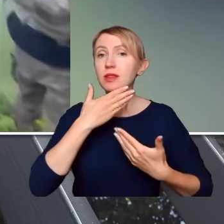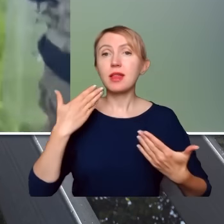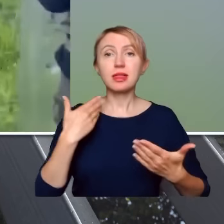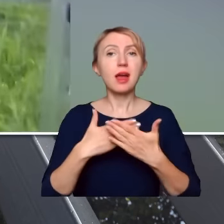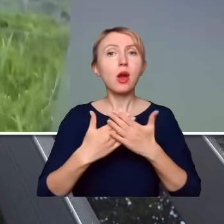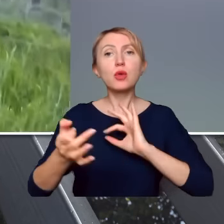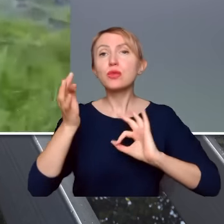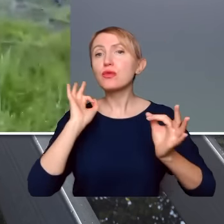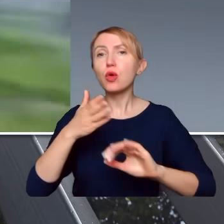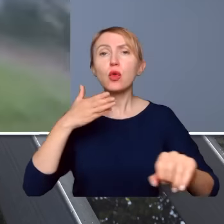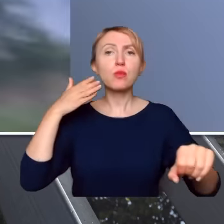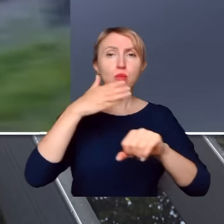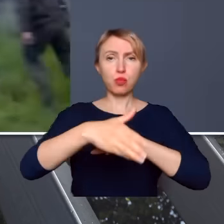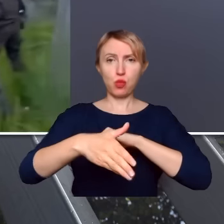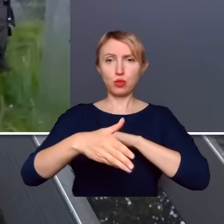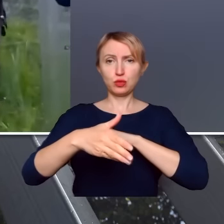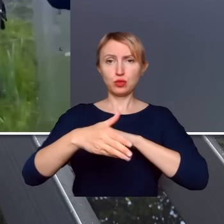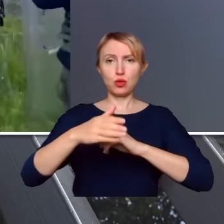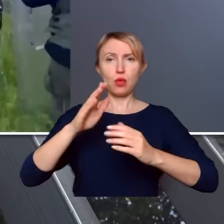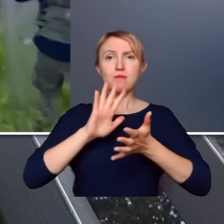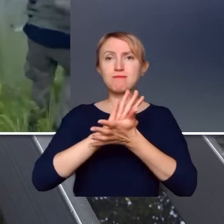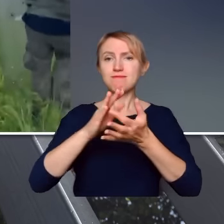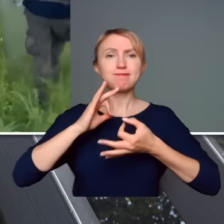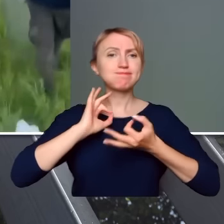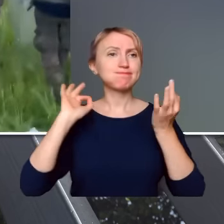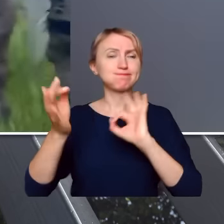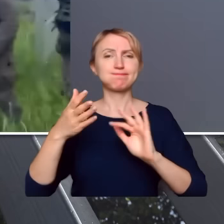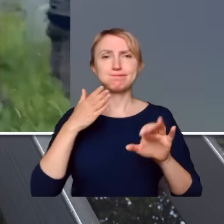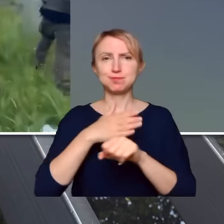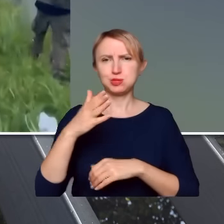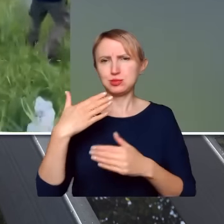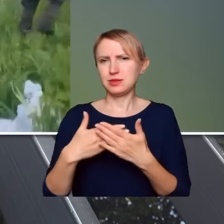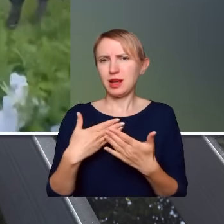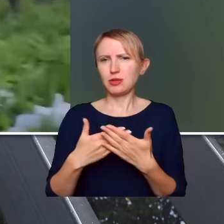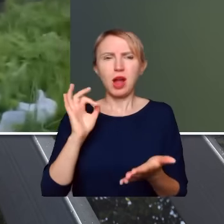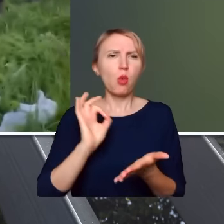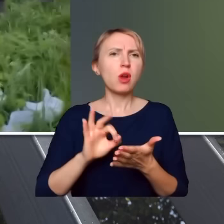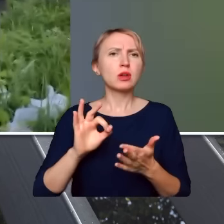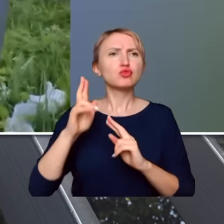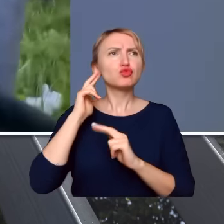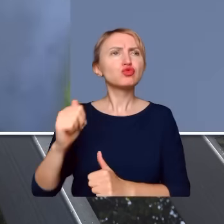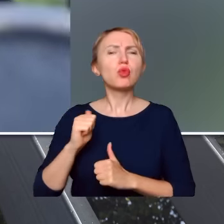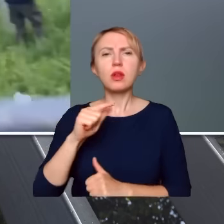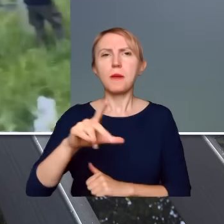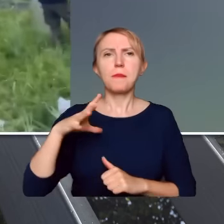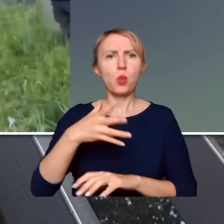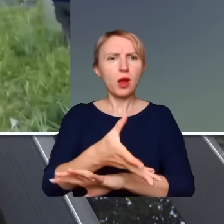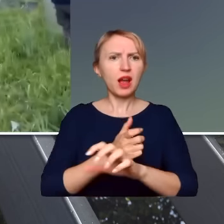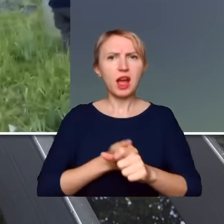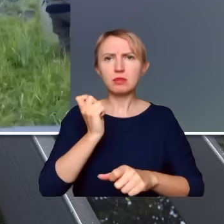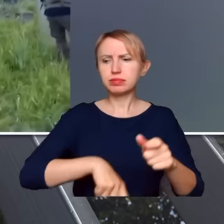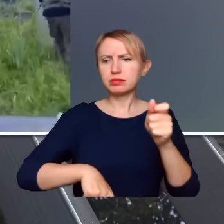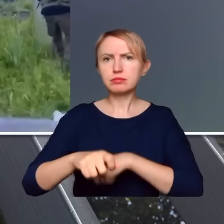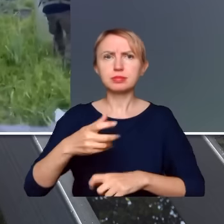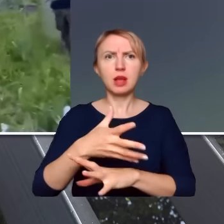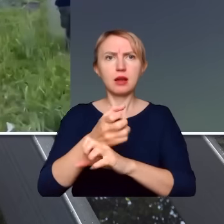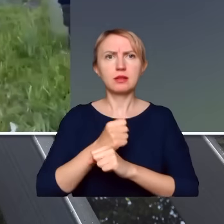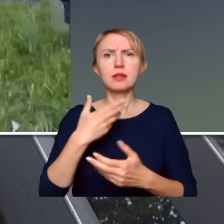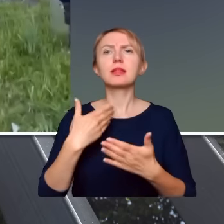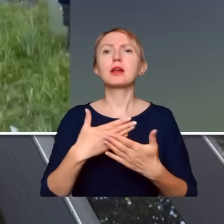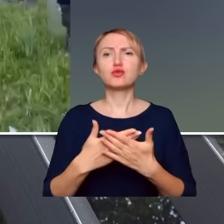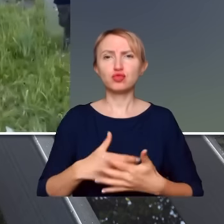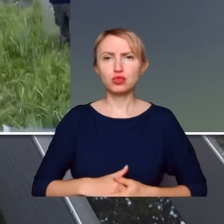tak późno dotarły do prasy? Dlaczego w ogóle tak się stało, że ci żołnierze znaleźli się w kajdankach w areszcie? Co